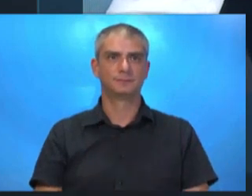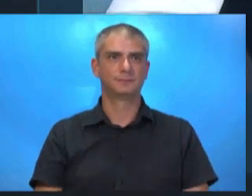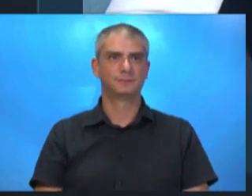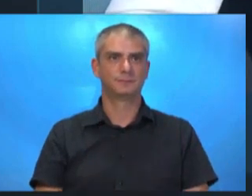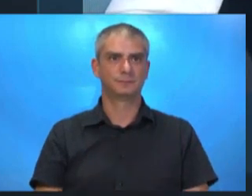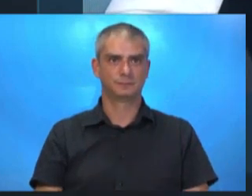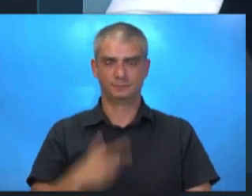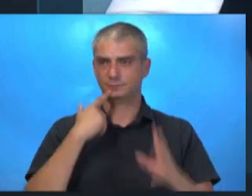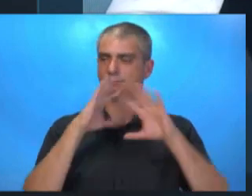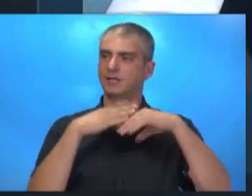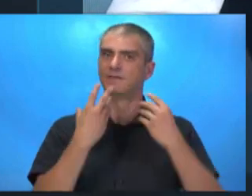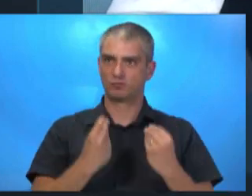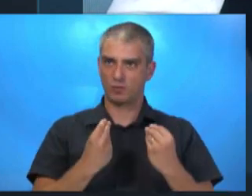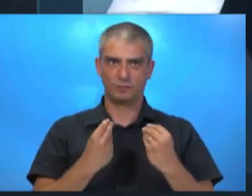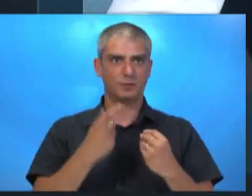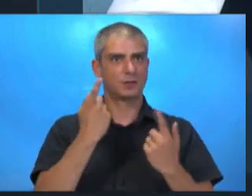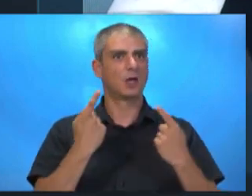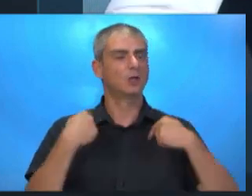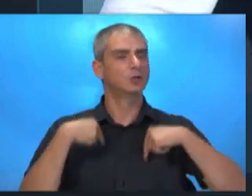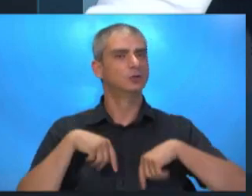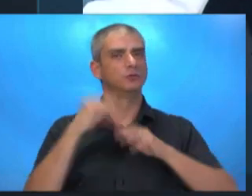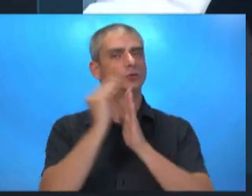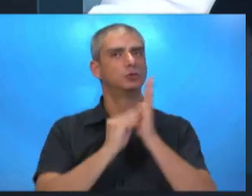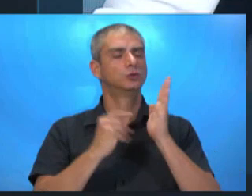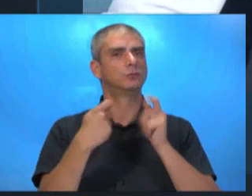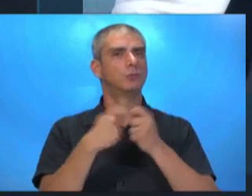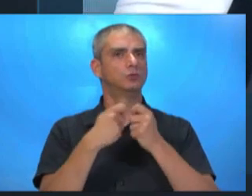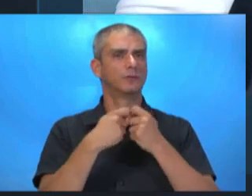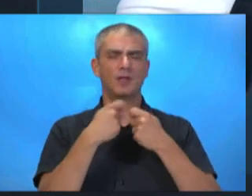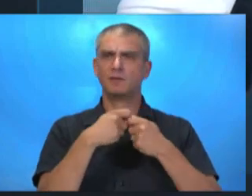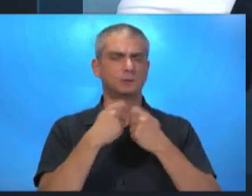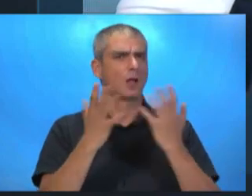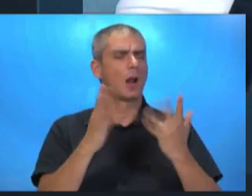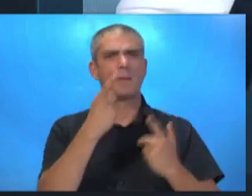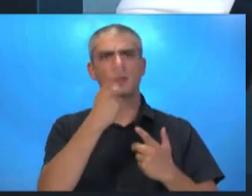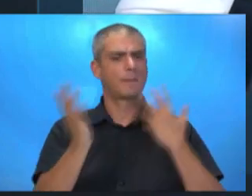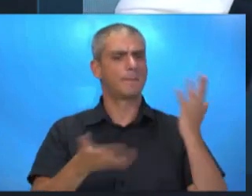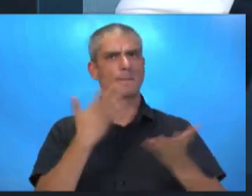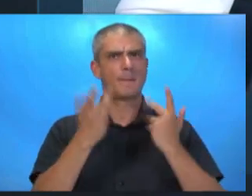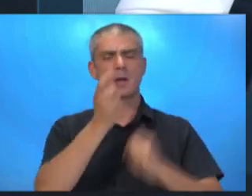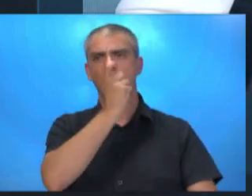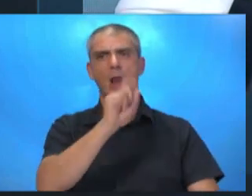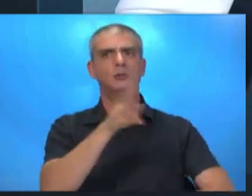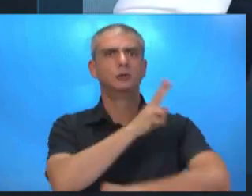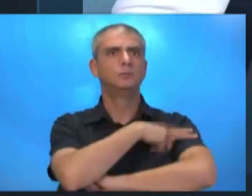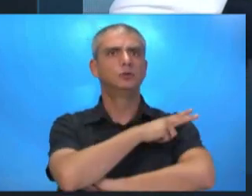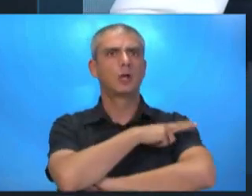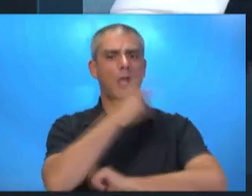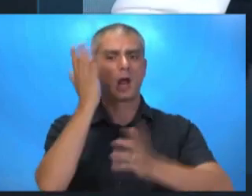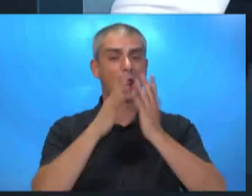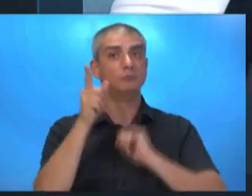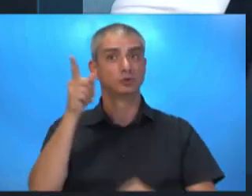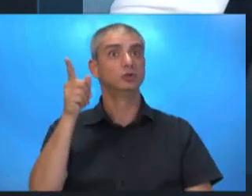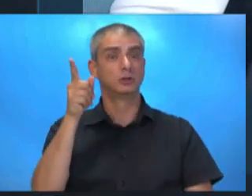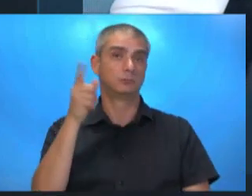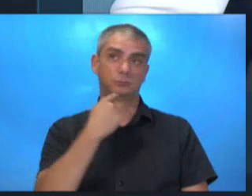ערב טוב, מיכל. יושב ראש הרשימה המשותפת. חבר הכנסת עודה, מדוע אתם ממהרים כל כך להאשים את המשטרה באלימות שהיא,